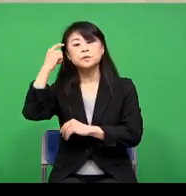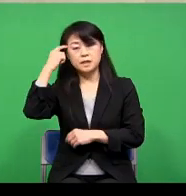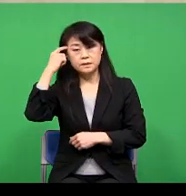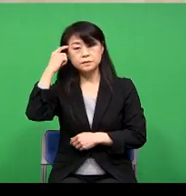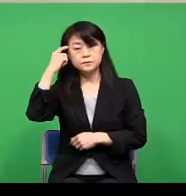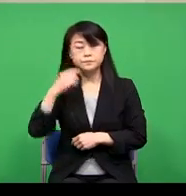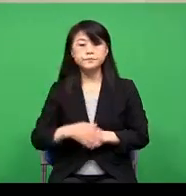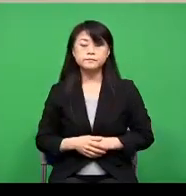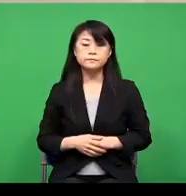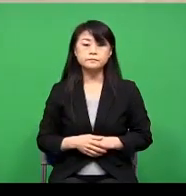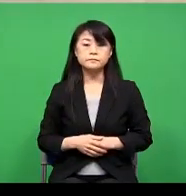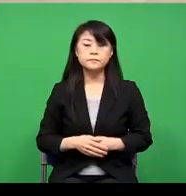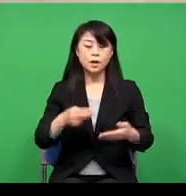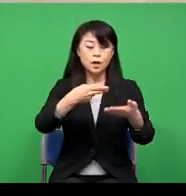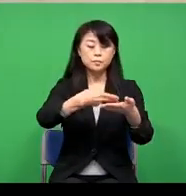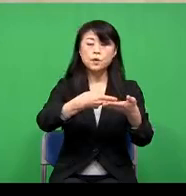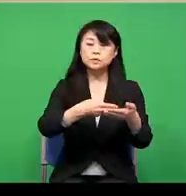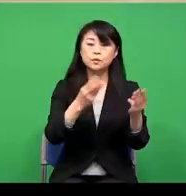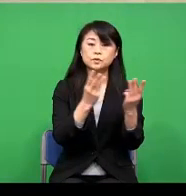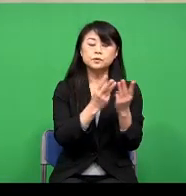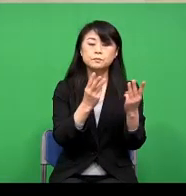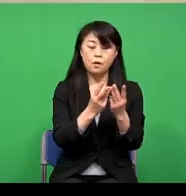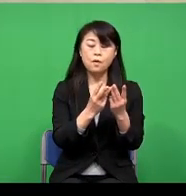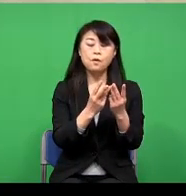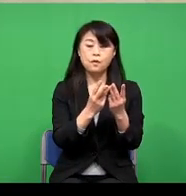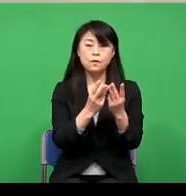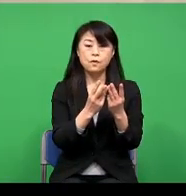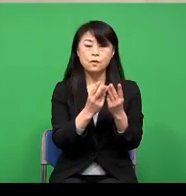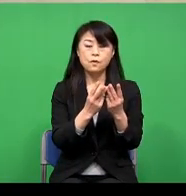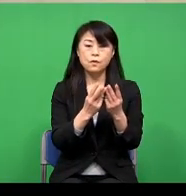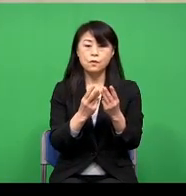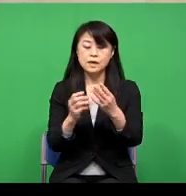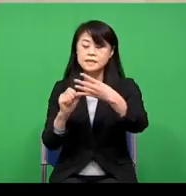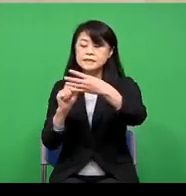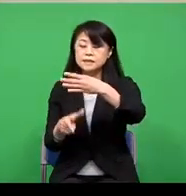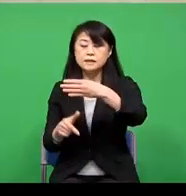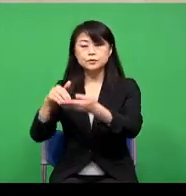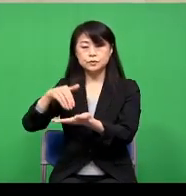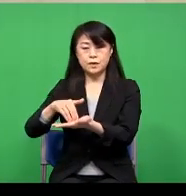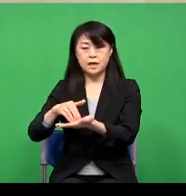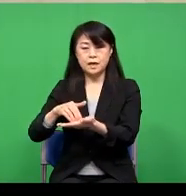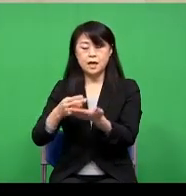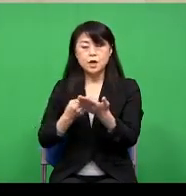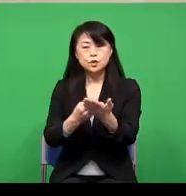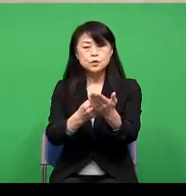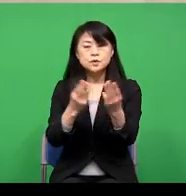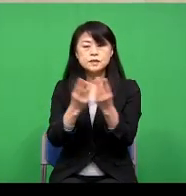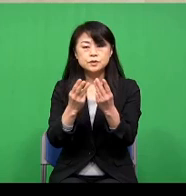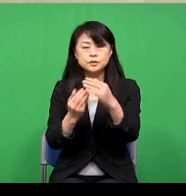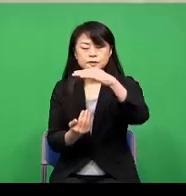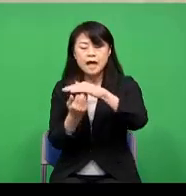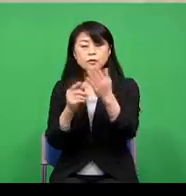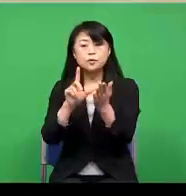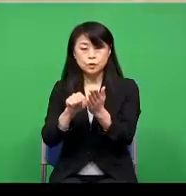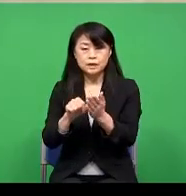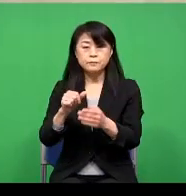104床だったと思うんですが、その時点で富山県は205床を確保してあって、今は確か340床を